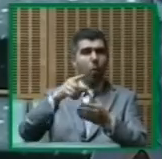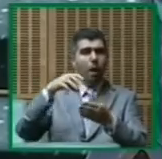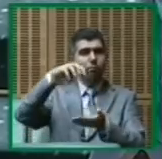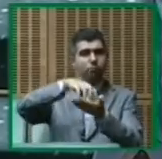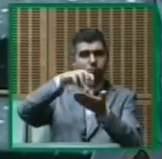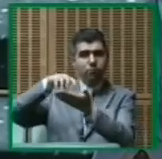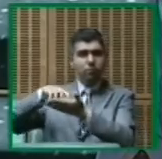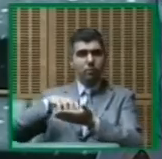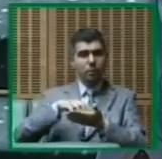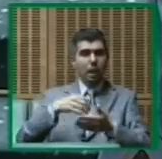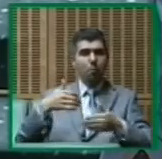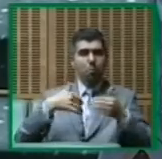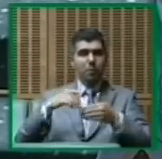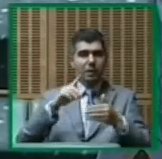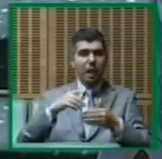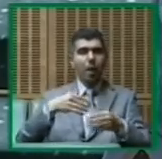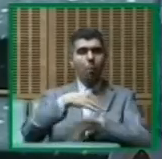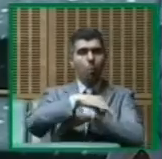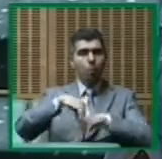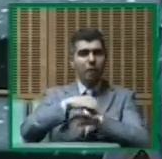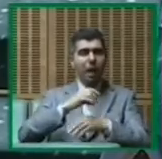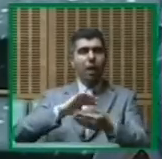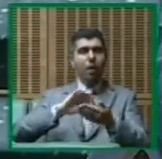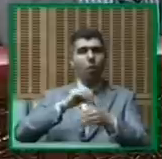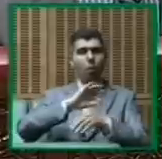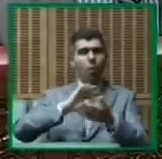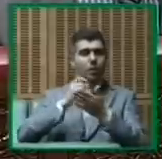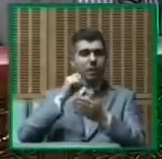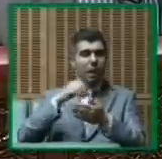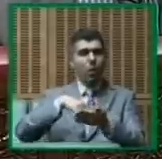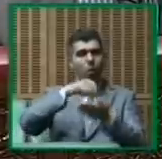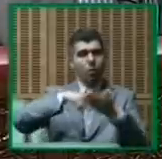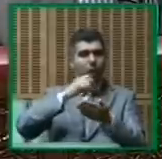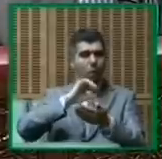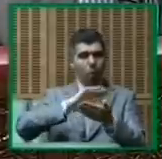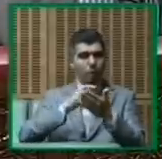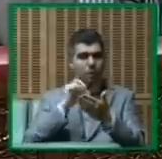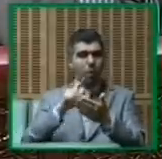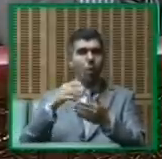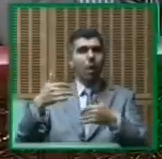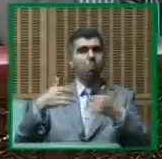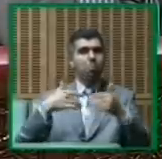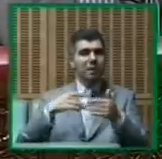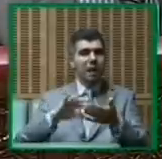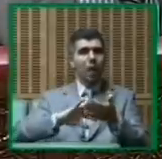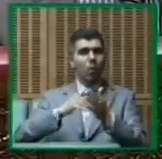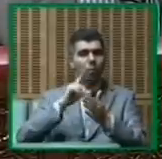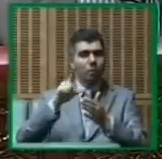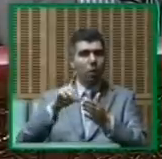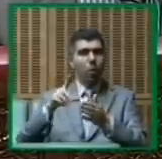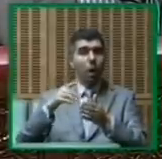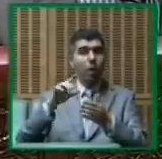فيما يخص مجال الموسيقى والفنون التشكيلية. يتعلق الأمر كذلك بتنظيم الفرق المسرحية في اتجاه